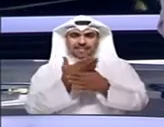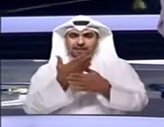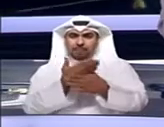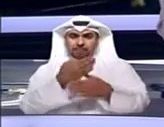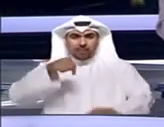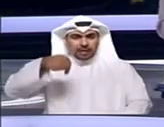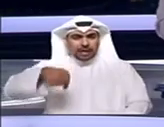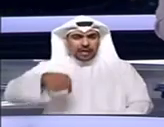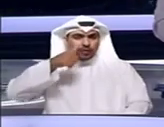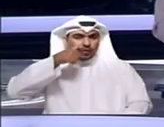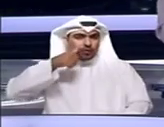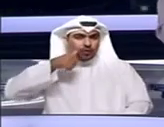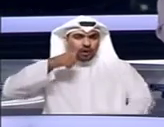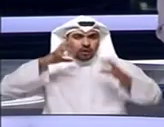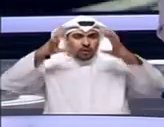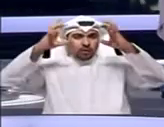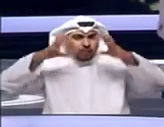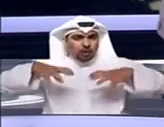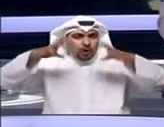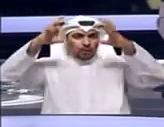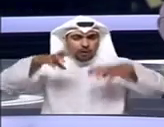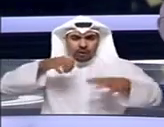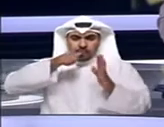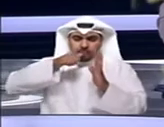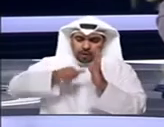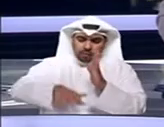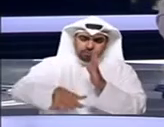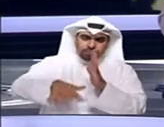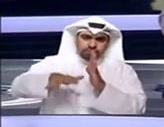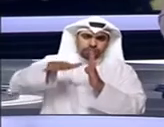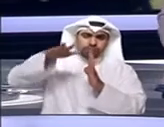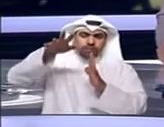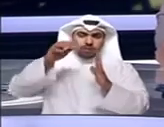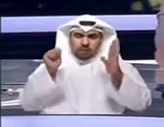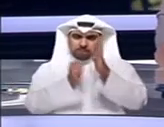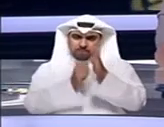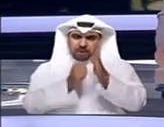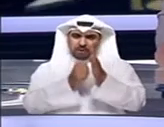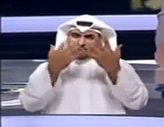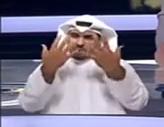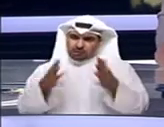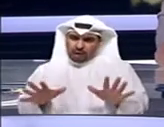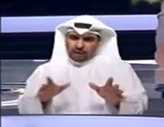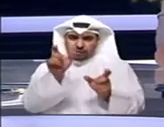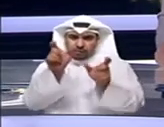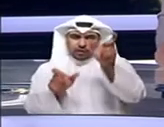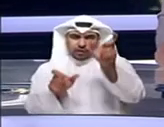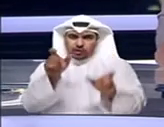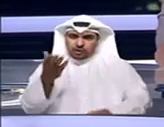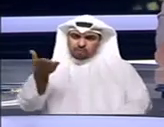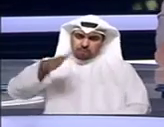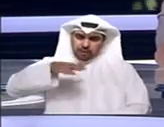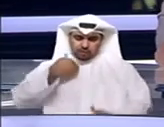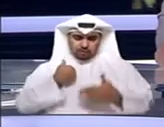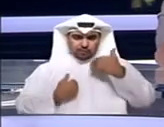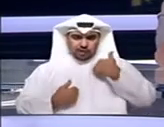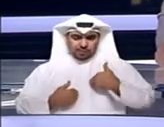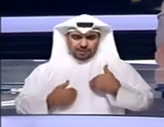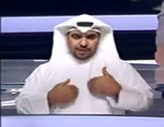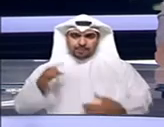ضربت السودان أخيرا. فايز، الطائرة تحمل على متنها 40 طنا من المواد الإغاثية